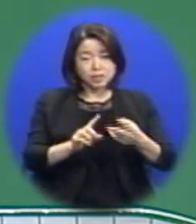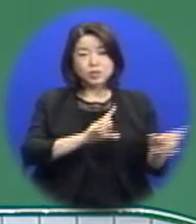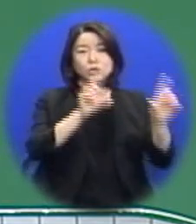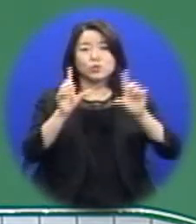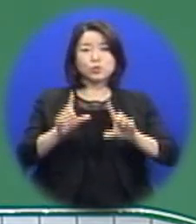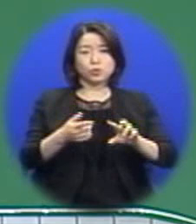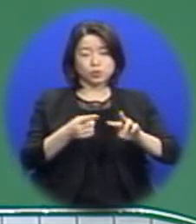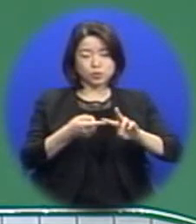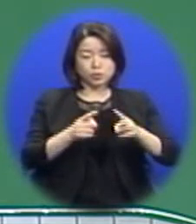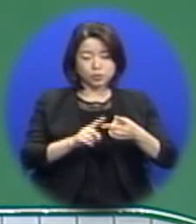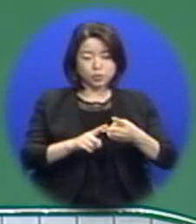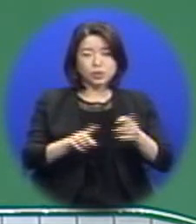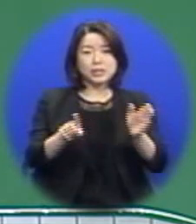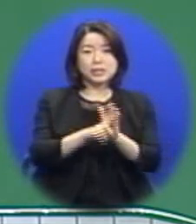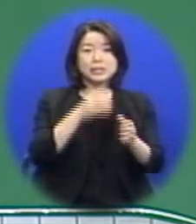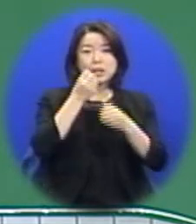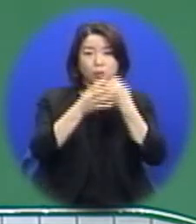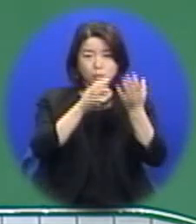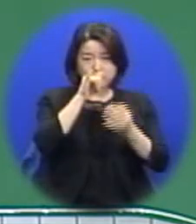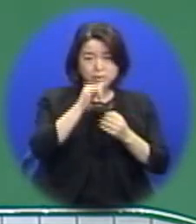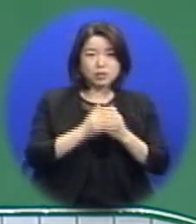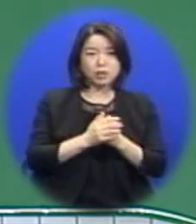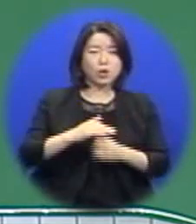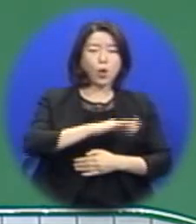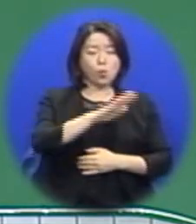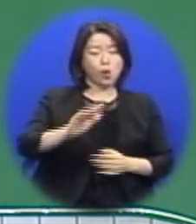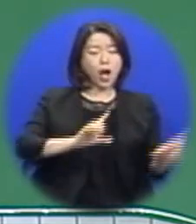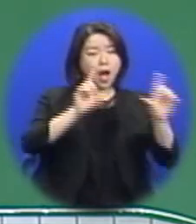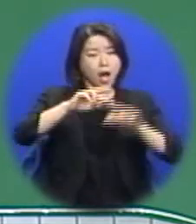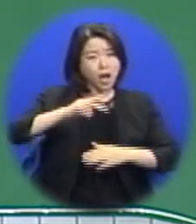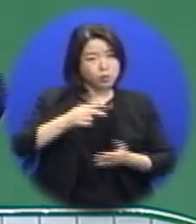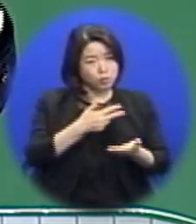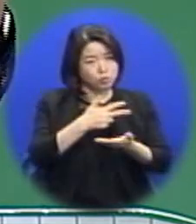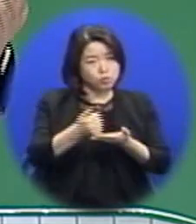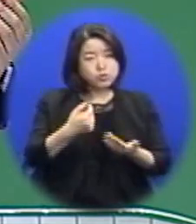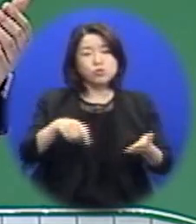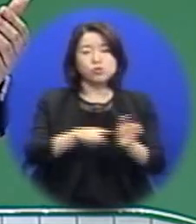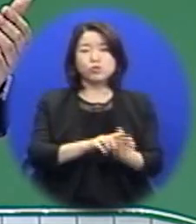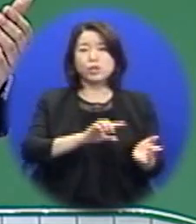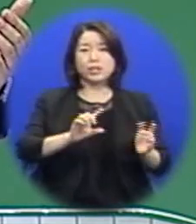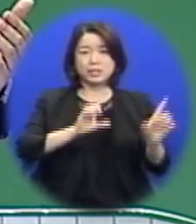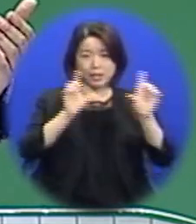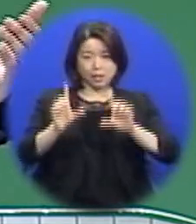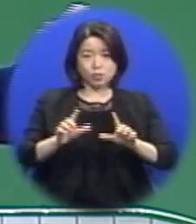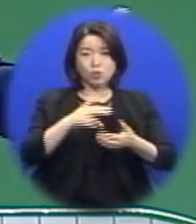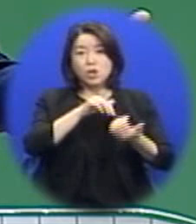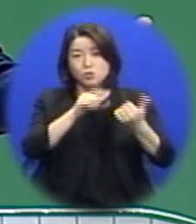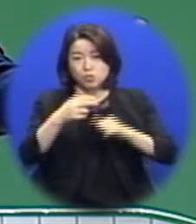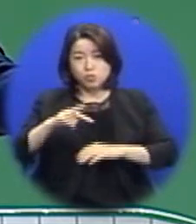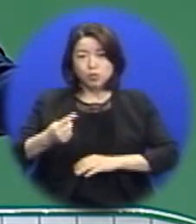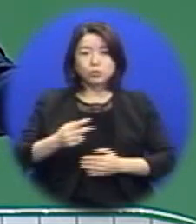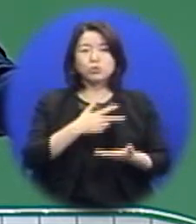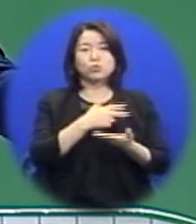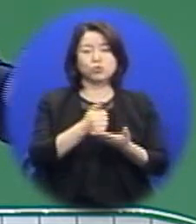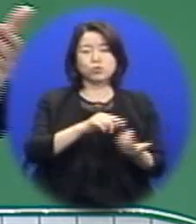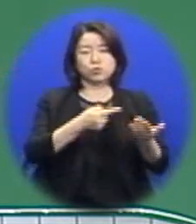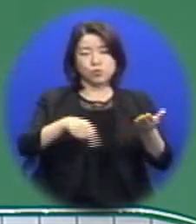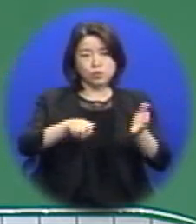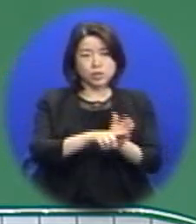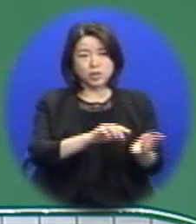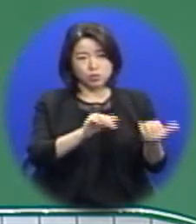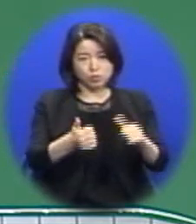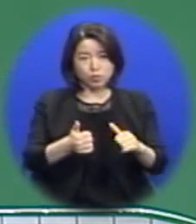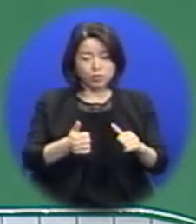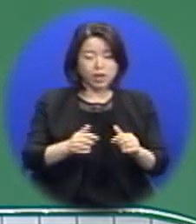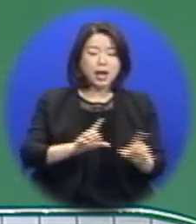죽으나 신앙에 대한 이런 고백을 했습니다. 우리가 살아도 주를 위하여 살고 죽어도 주를 위하여 죽나니 그러므로 사나 죽으나 우리가